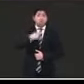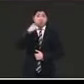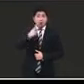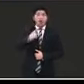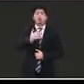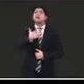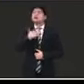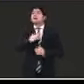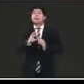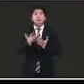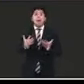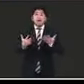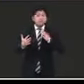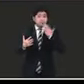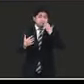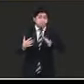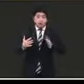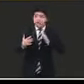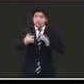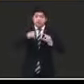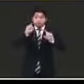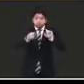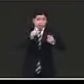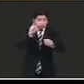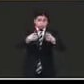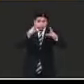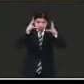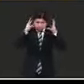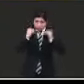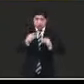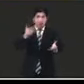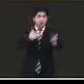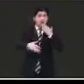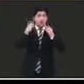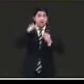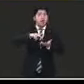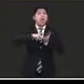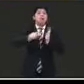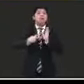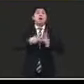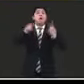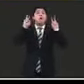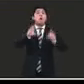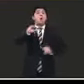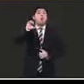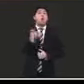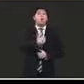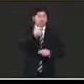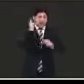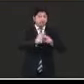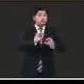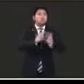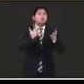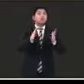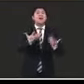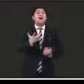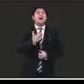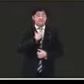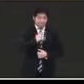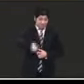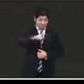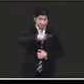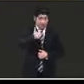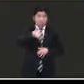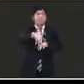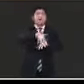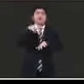beklentilerini tespit ettik bunlardan idari tasarrufla hemen çözülebilecek olanları